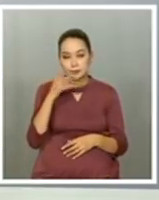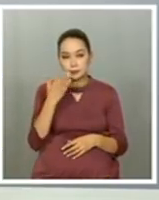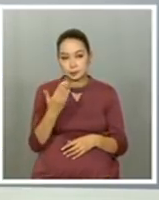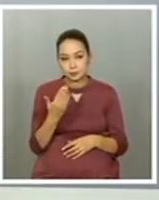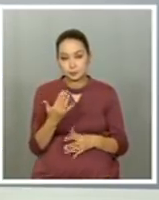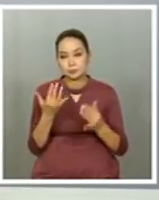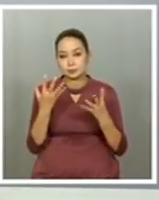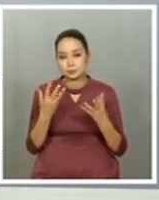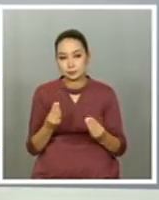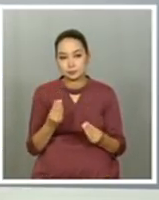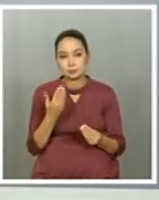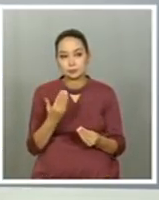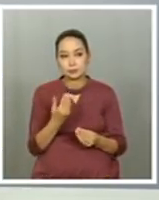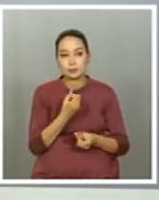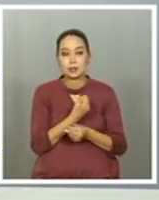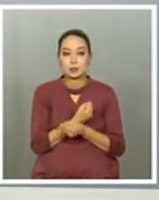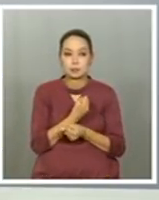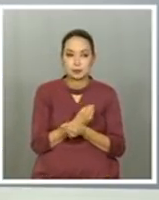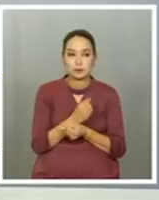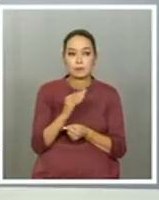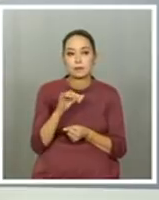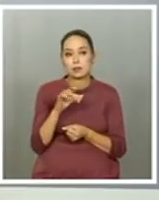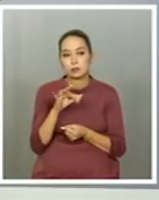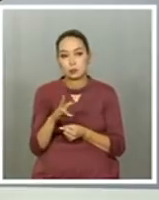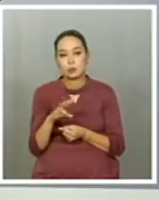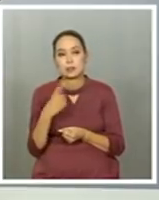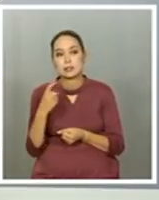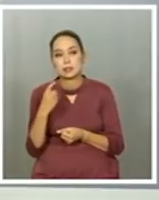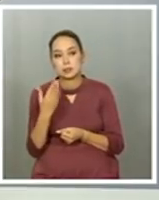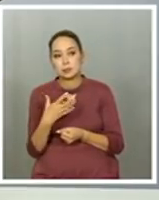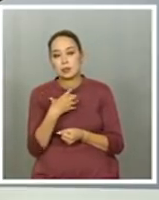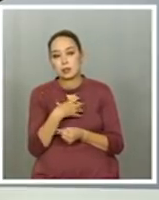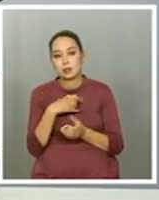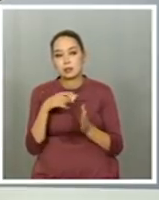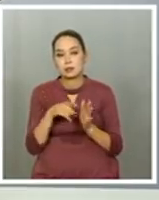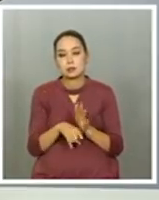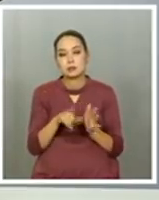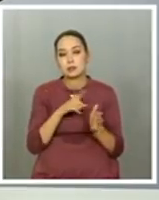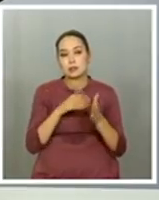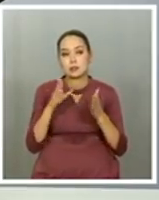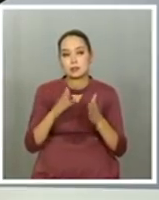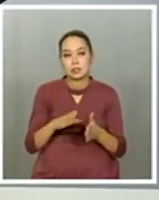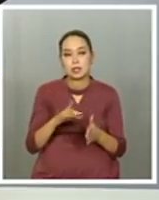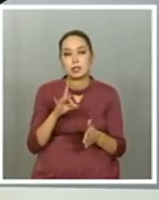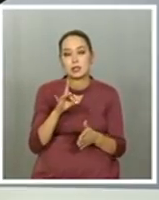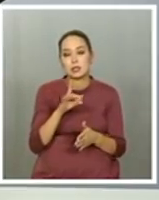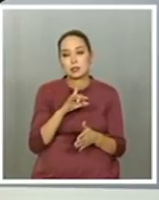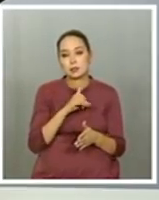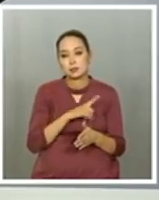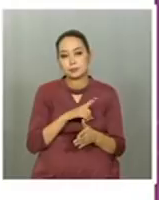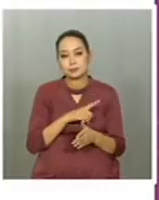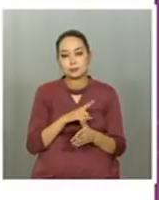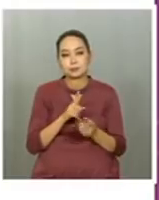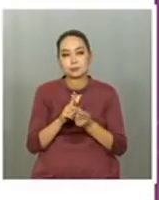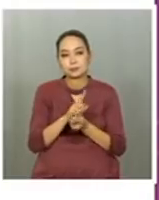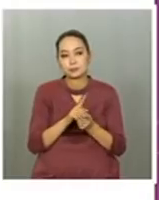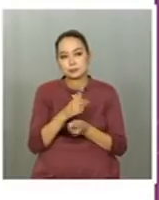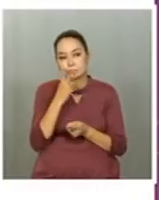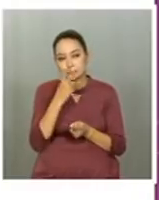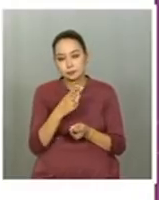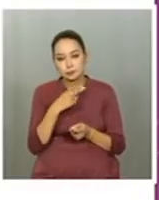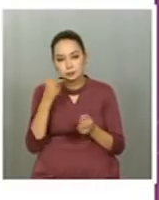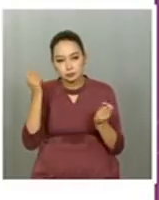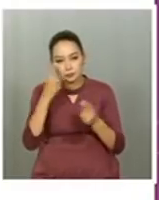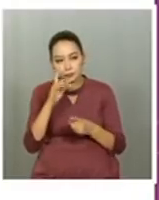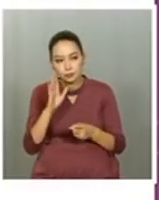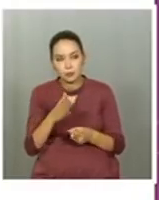Бүгінгі сабақта спирттер мен фенолдардың химиялық қасиеттерін сипаттайтын реакция теңдеулерін құрасыз. Спирттер